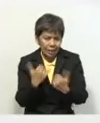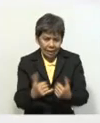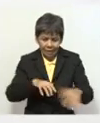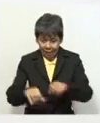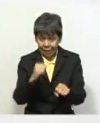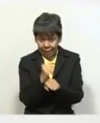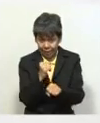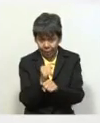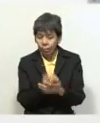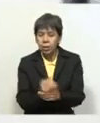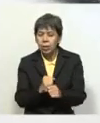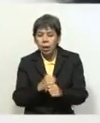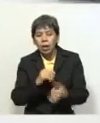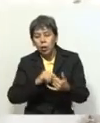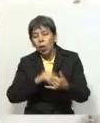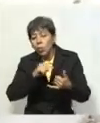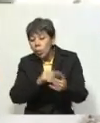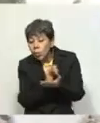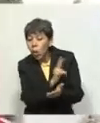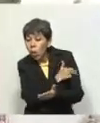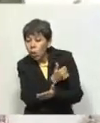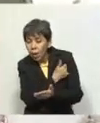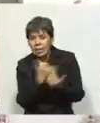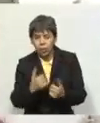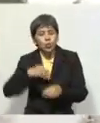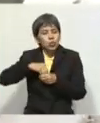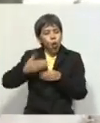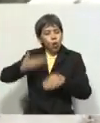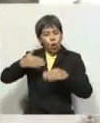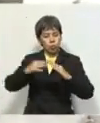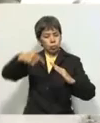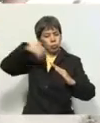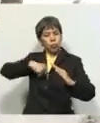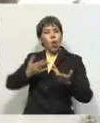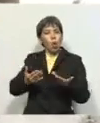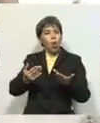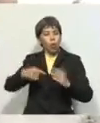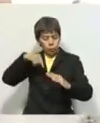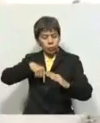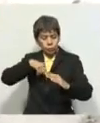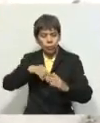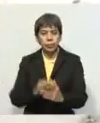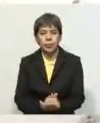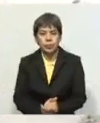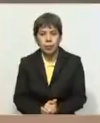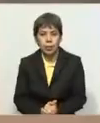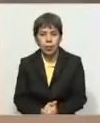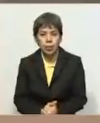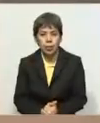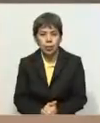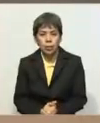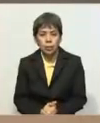และก็ไม่เป็นการรบกวนคนไข้นะครับที่มารับการรักษาจึงให้อยู่บริเวณโดยรอบโรงพยาบาลเชียงรายประชานุเคราะห์ต่อไปครับ